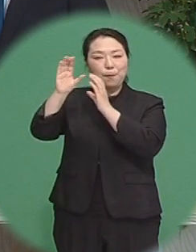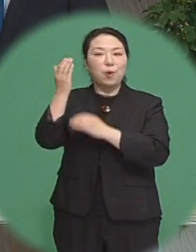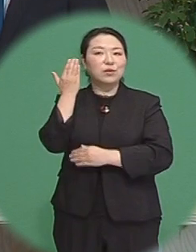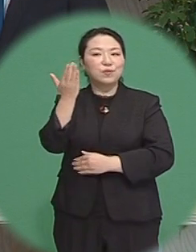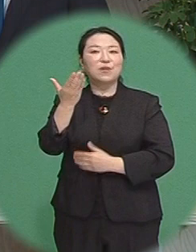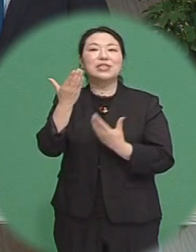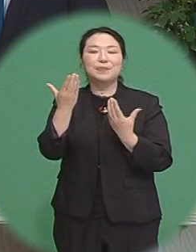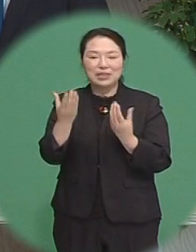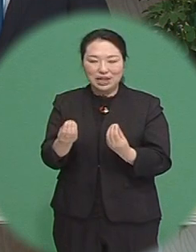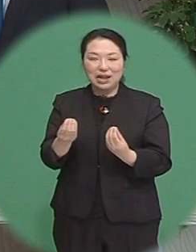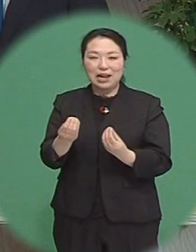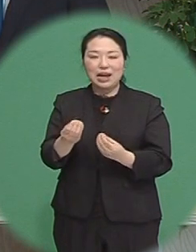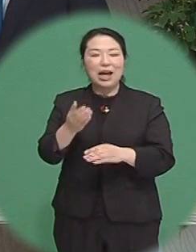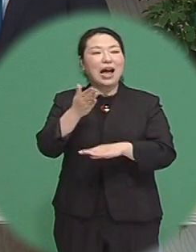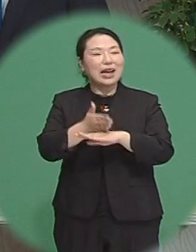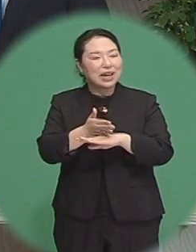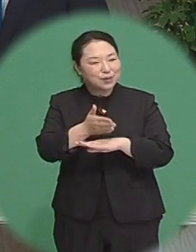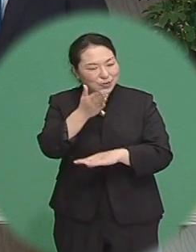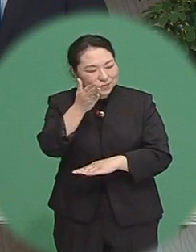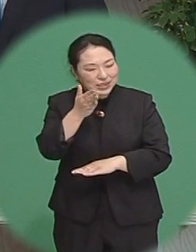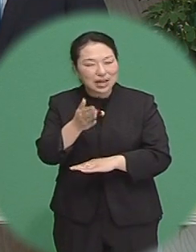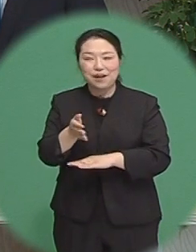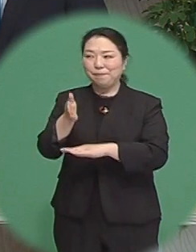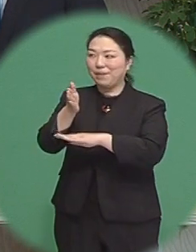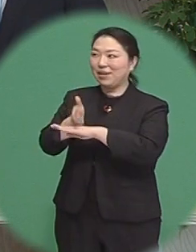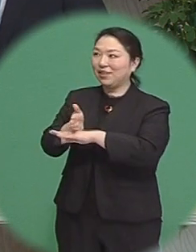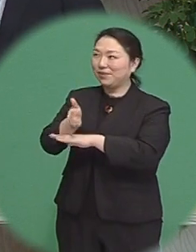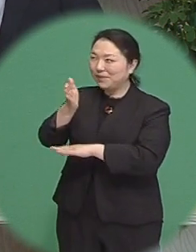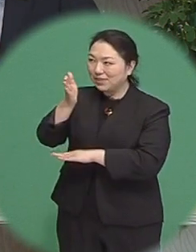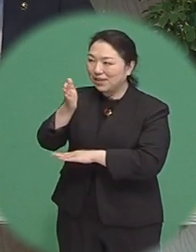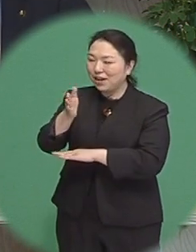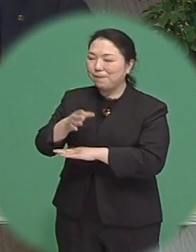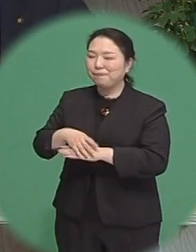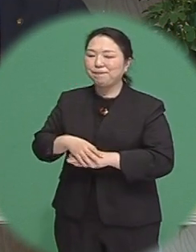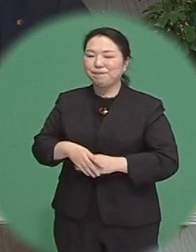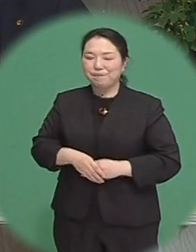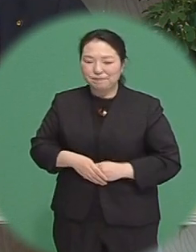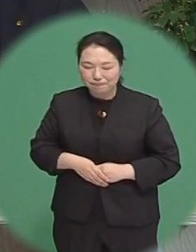た視聴ありがとうございましたありがとうございました